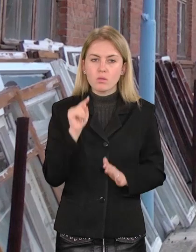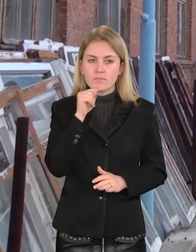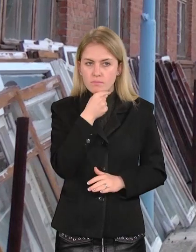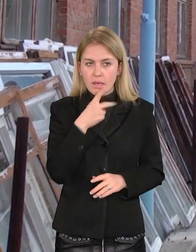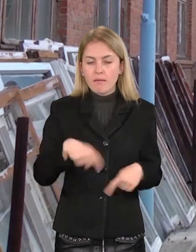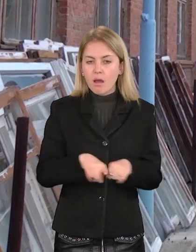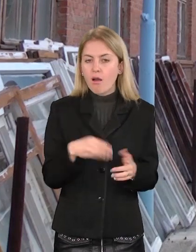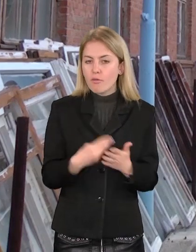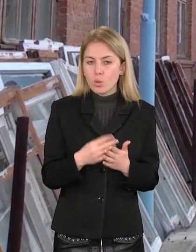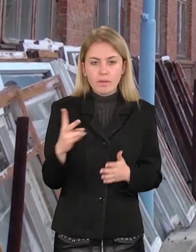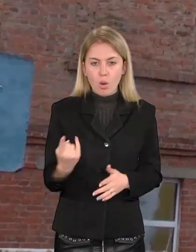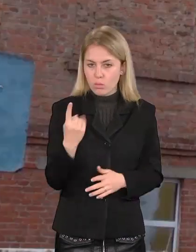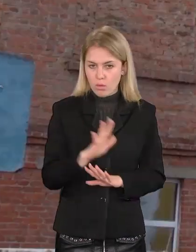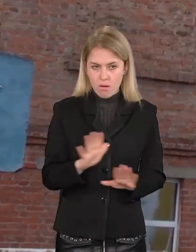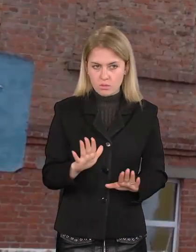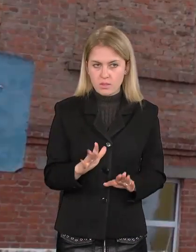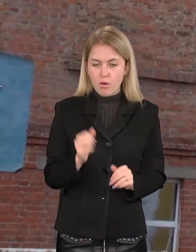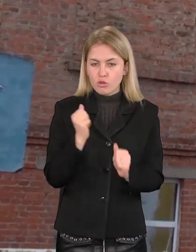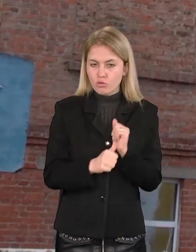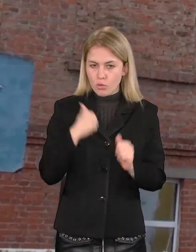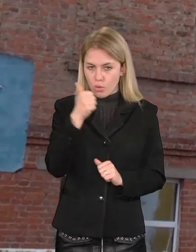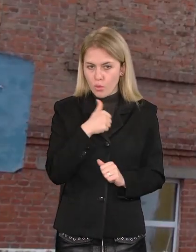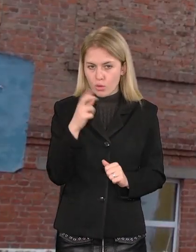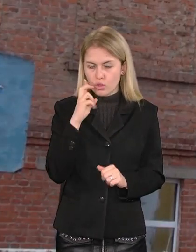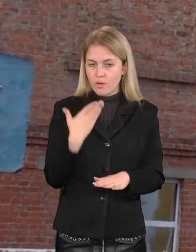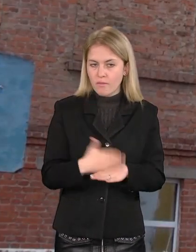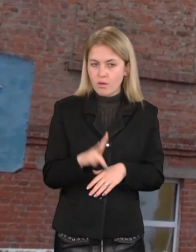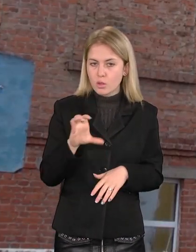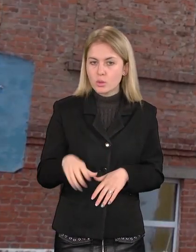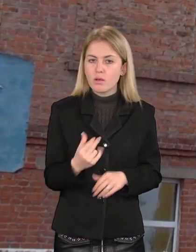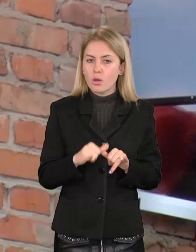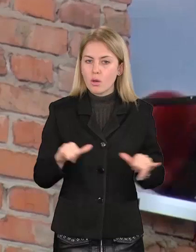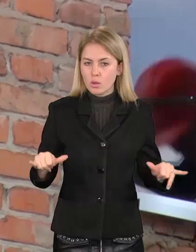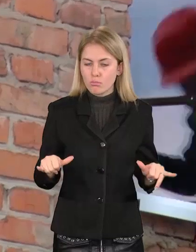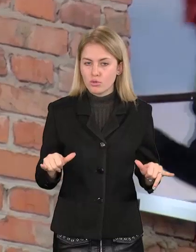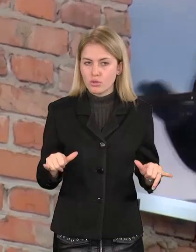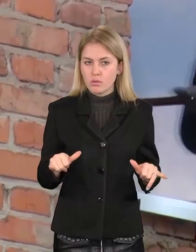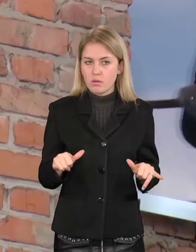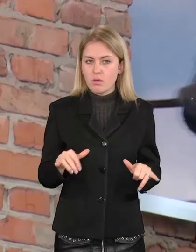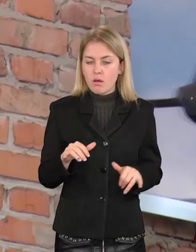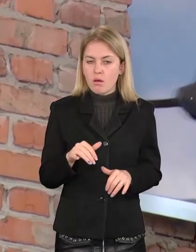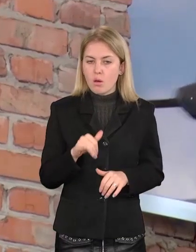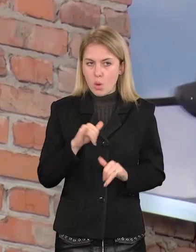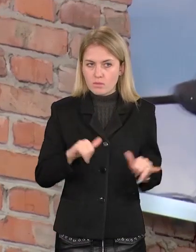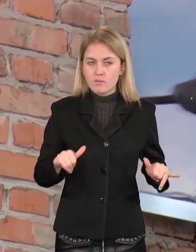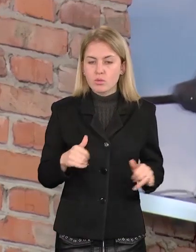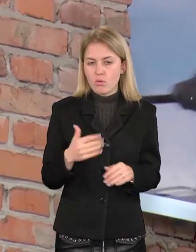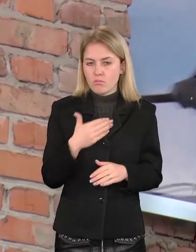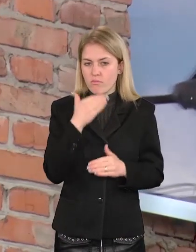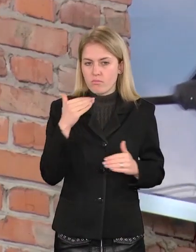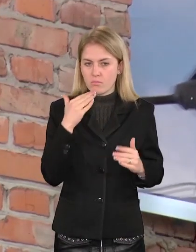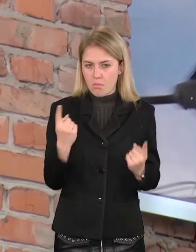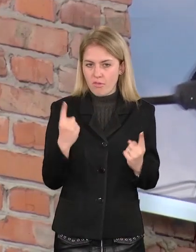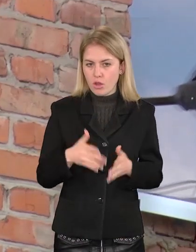допомога неодноразова. Щороку з тих коштів, які держава виділяє на соціально-економічний розвиток міста, значна частина йде на навчальні заклади та